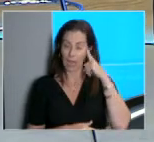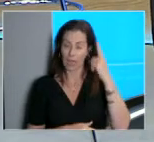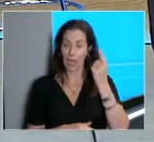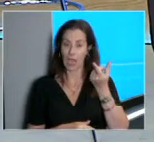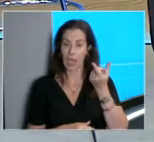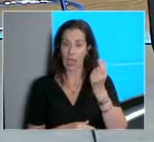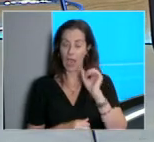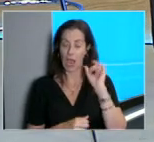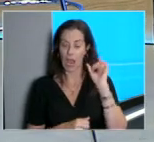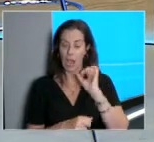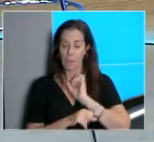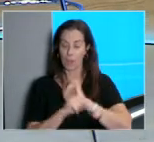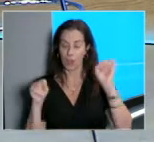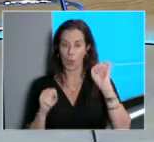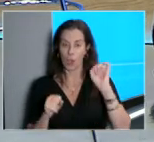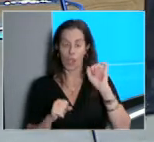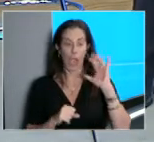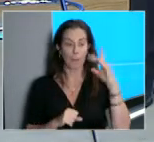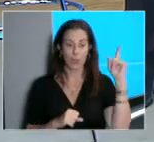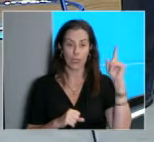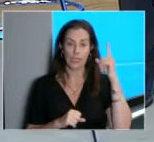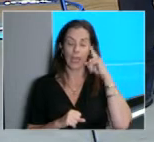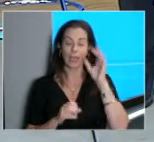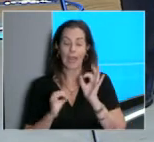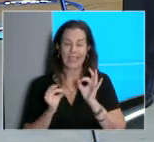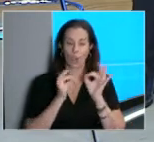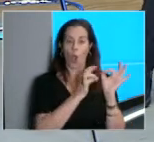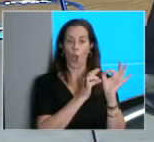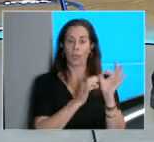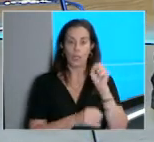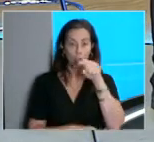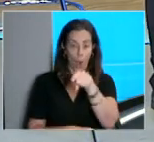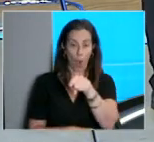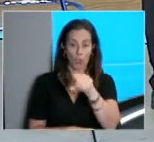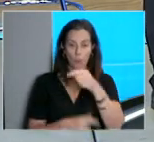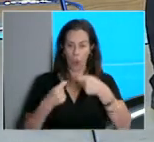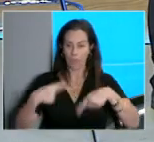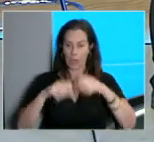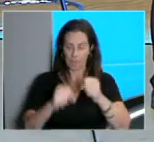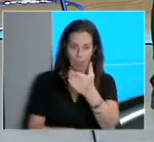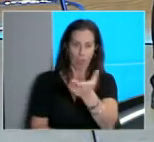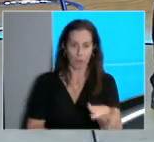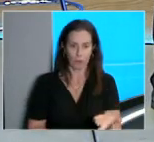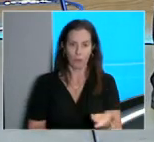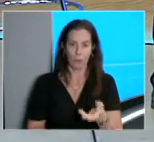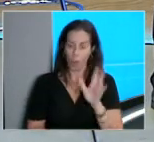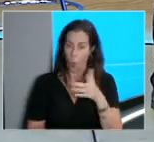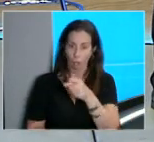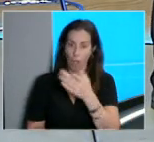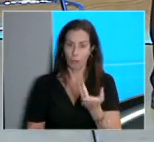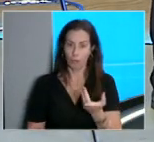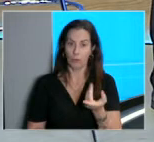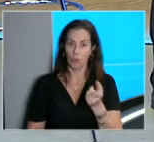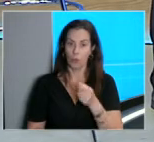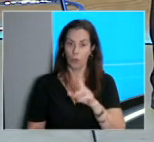הזה מיום חמישי, הצליחה בשיבושים שונים לדחות אותו טיפה. סמוטריץ', אם הוא חבר קבינט, יכול להיות